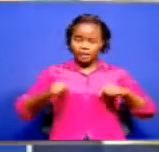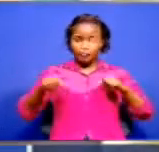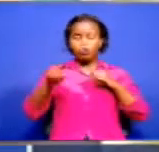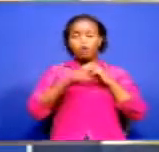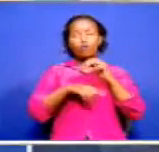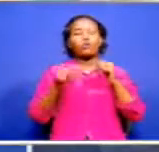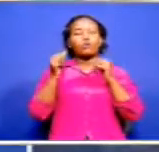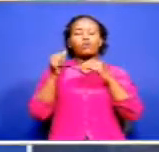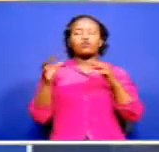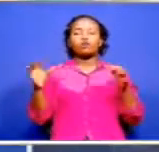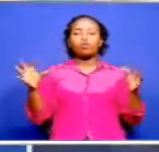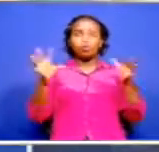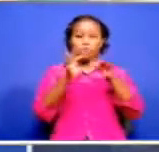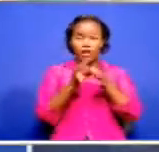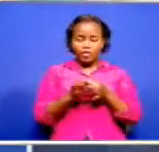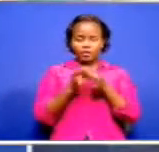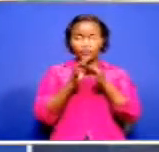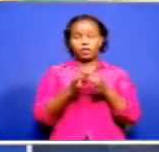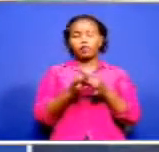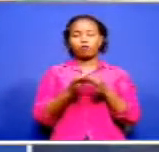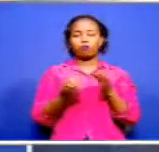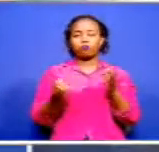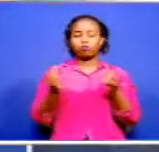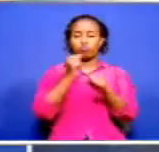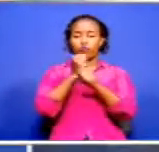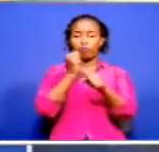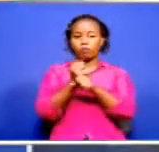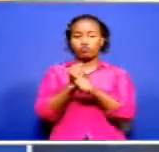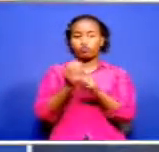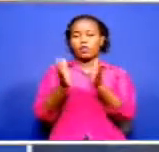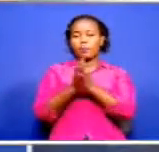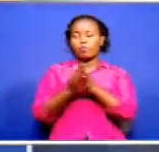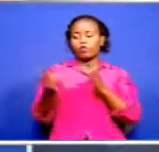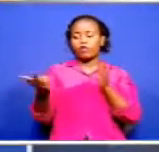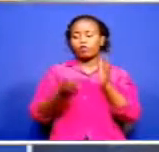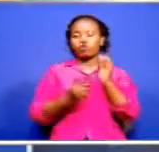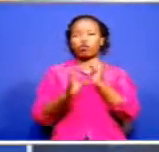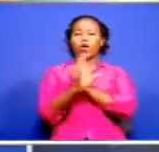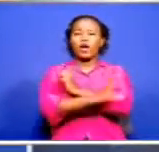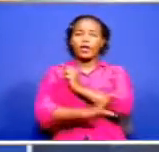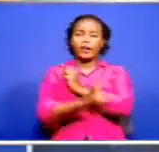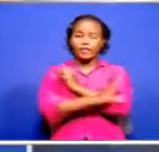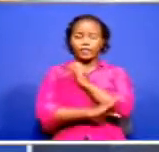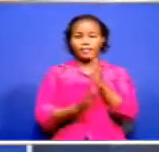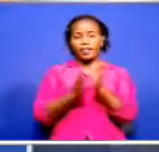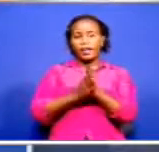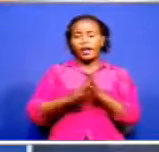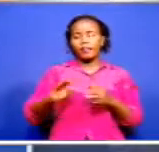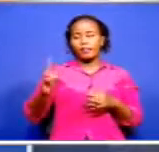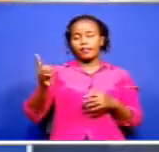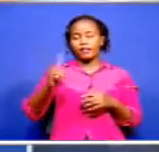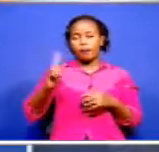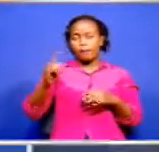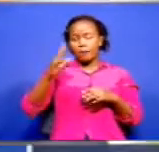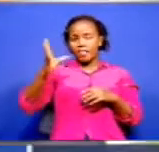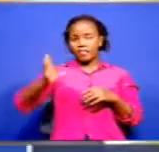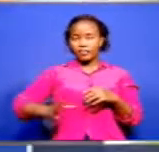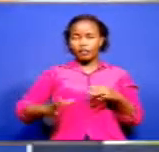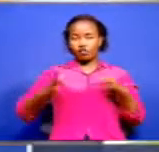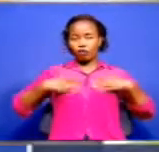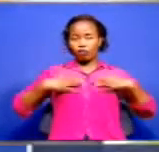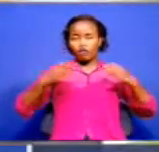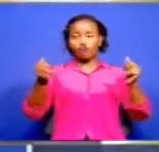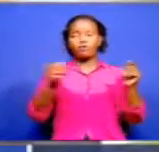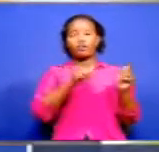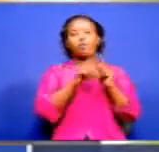tutareenergize ile joint commission of cooperation kati ya nchi zetu mbili, na mawaziri wetu